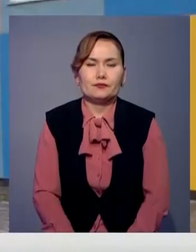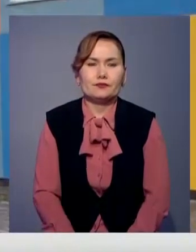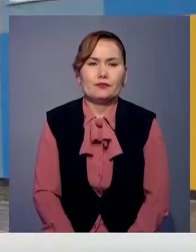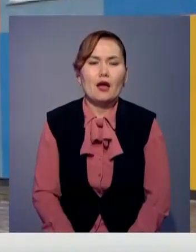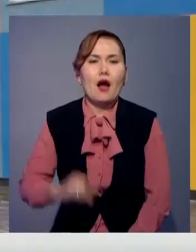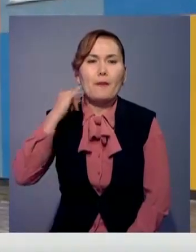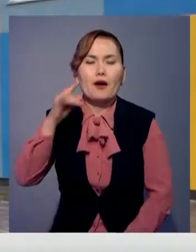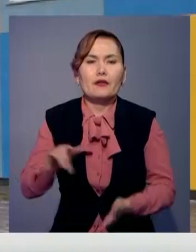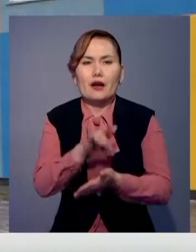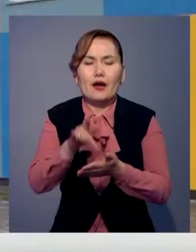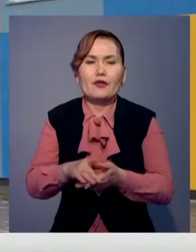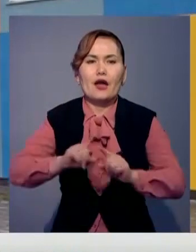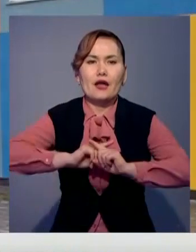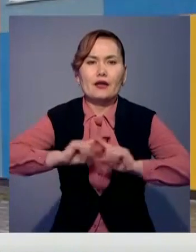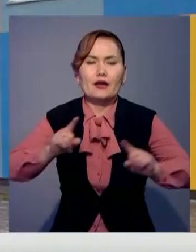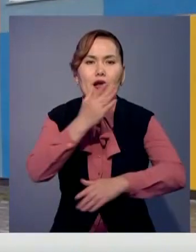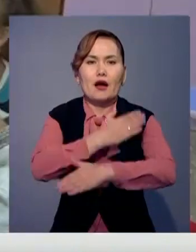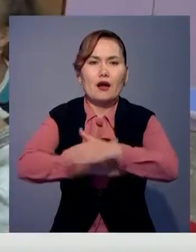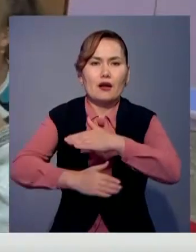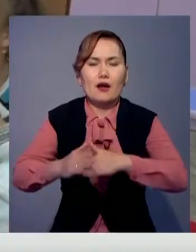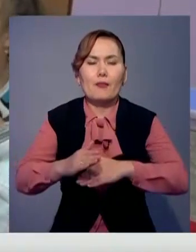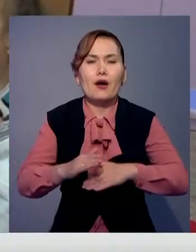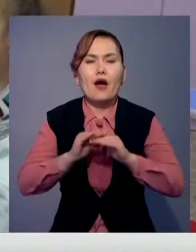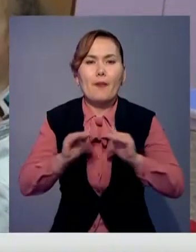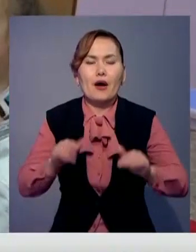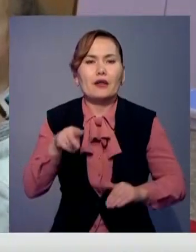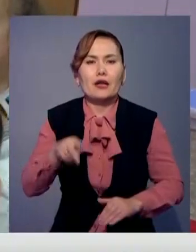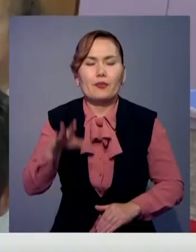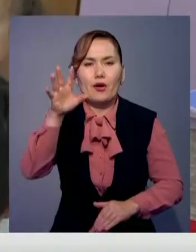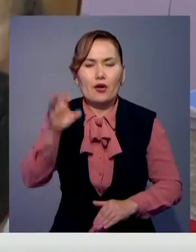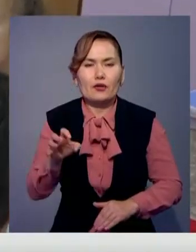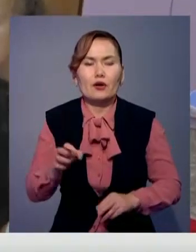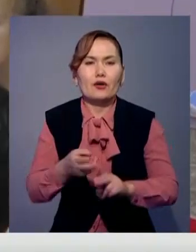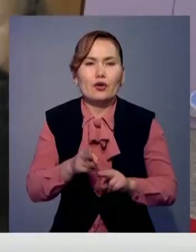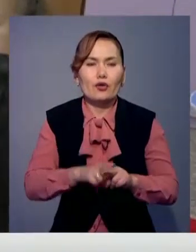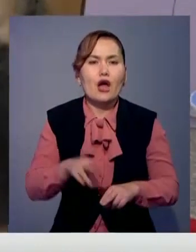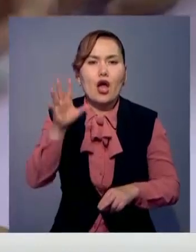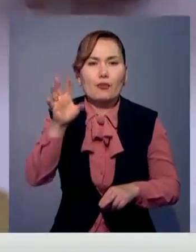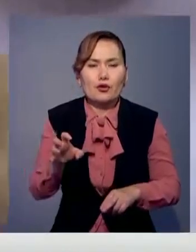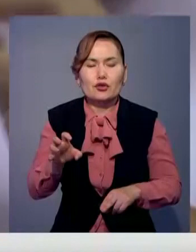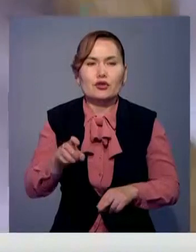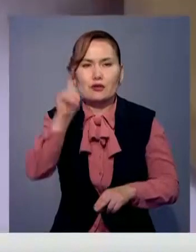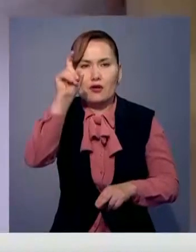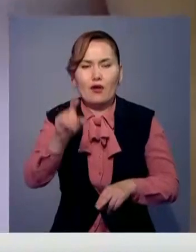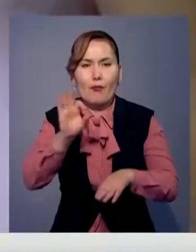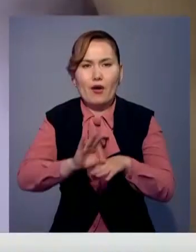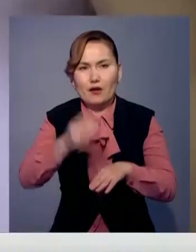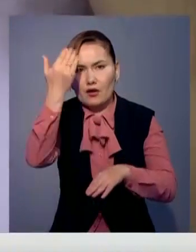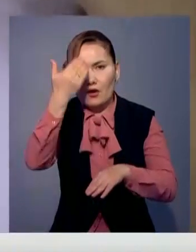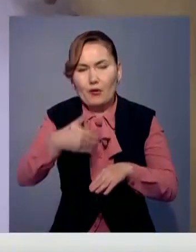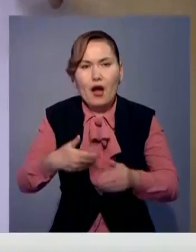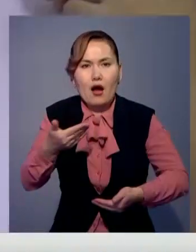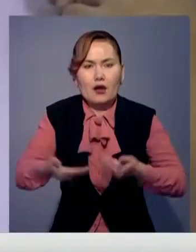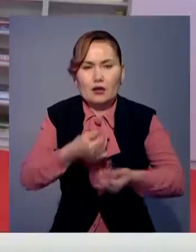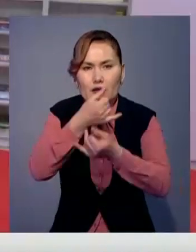Ертіс өңірінде ерекше балалардың саны 2500-нан асады. Олардың шамамен 500-ге жуығының бел омыртқасы зақымданған. Ондай науқастарға